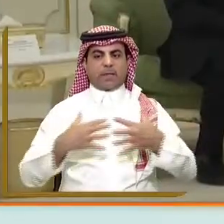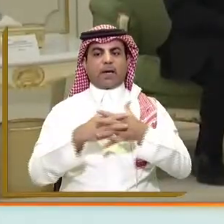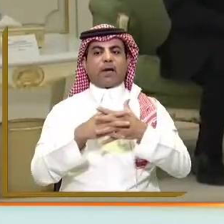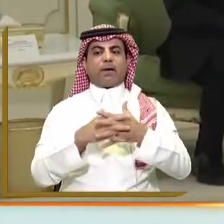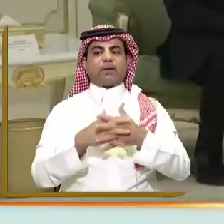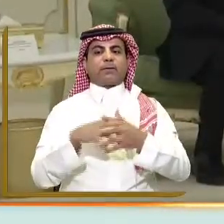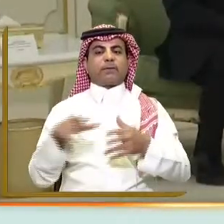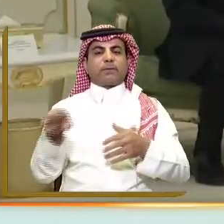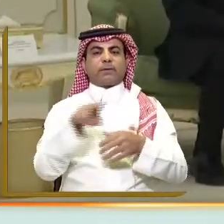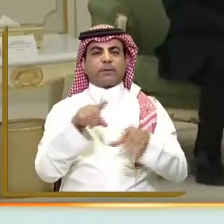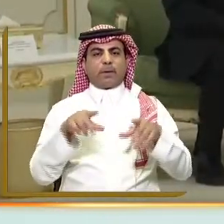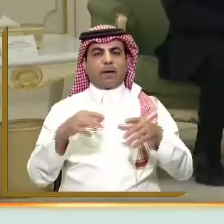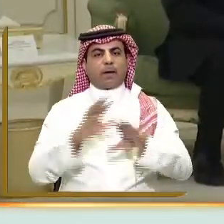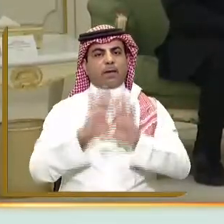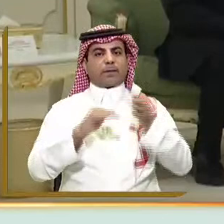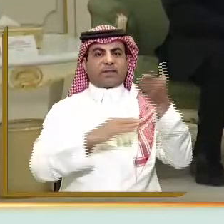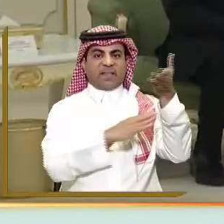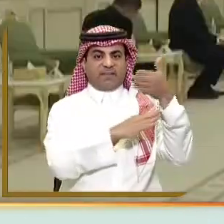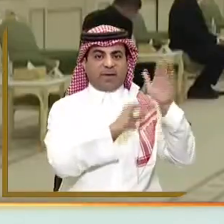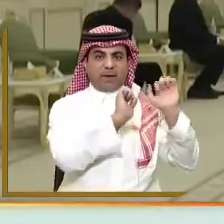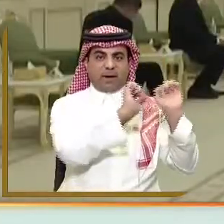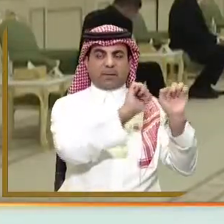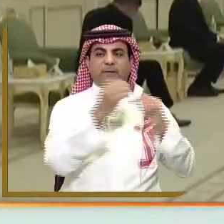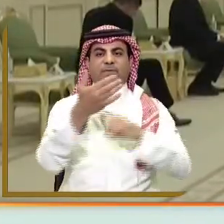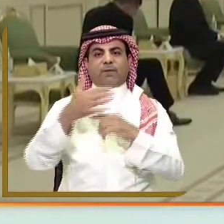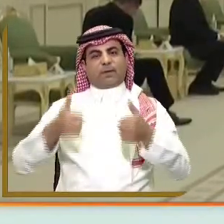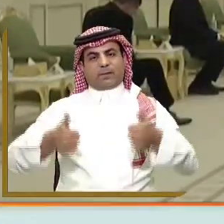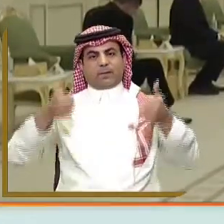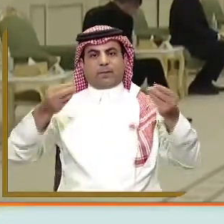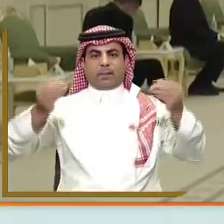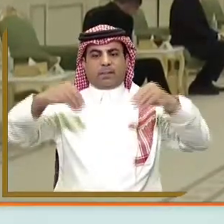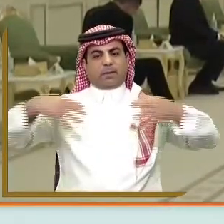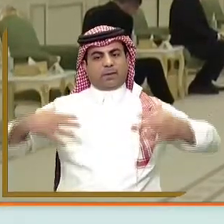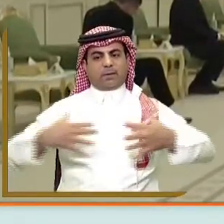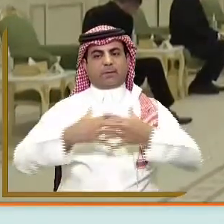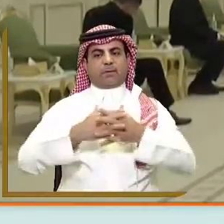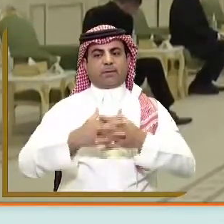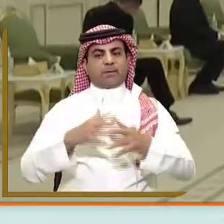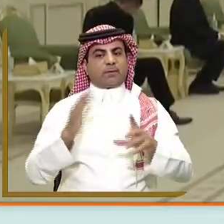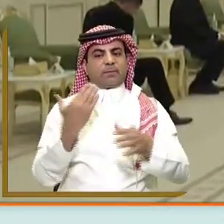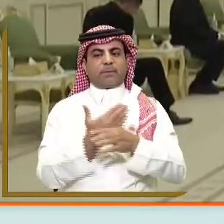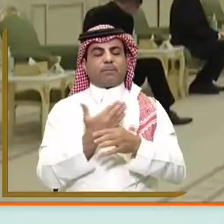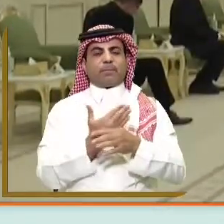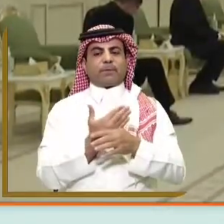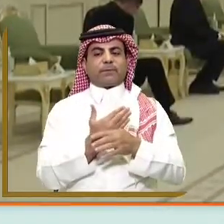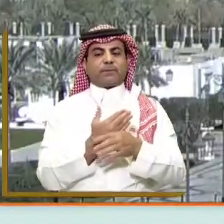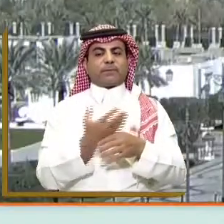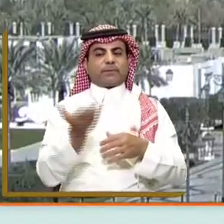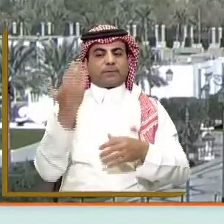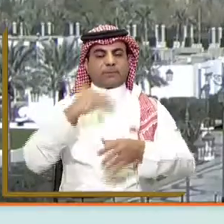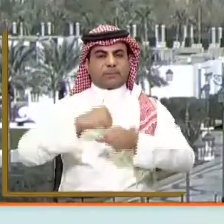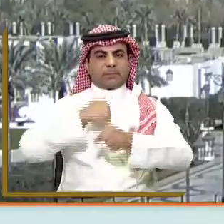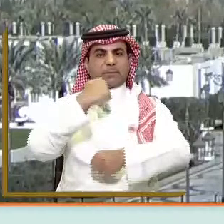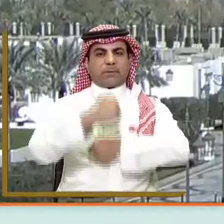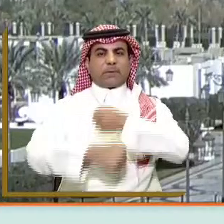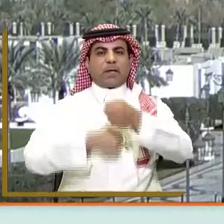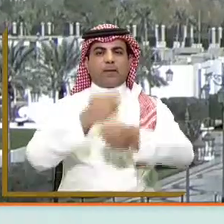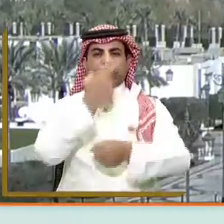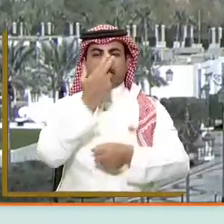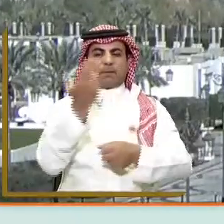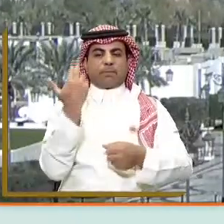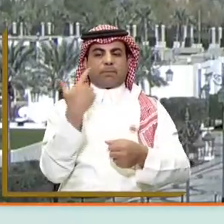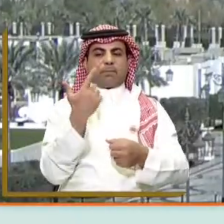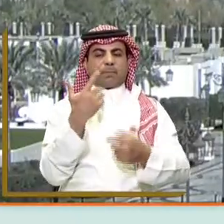بين البلدين بالكامل. وتأتي هذه الخطوة التاريخية نتيجة لجهود طويلة الأمد